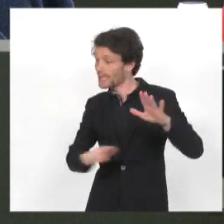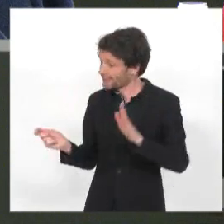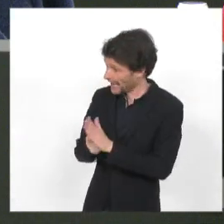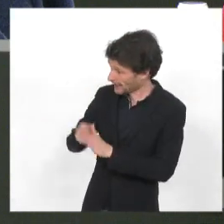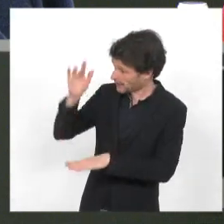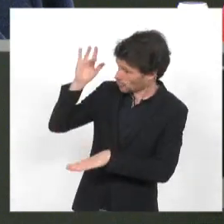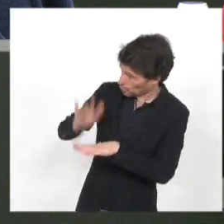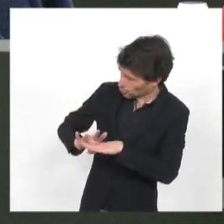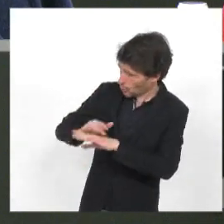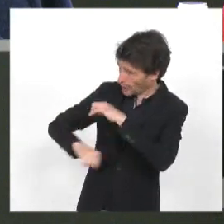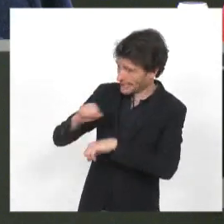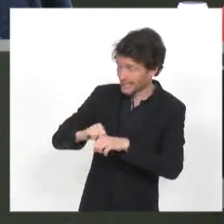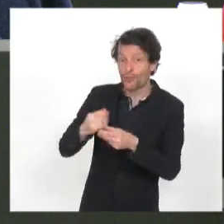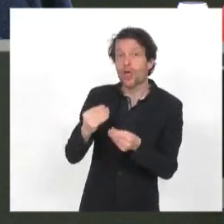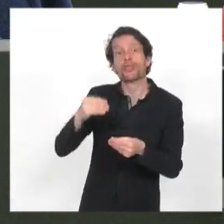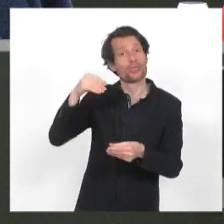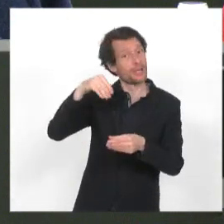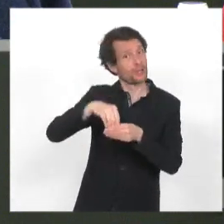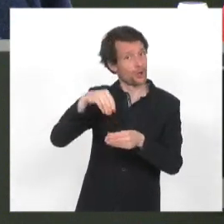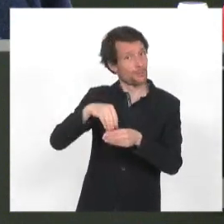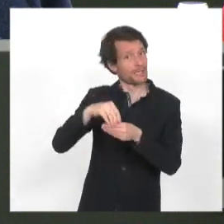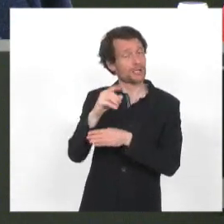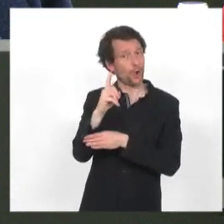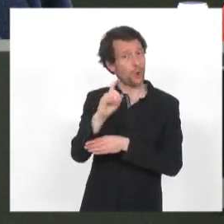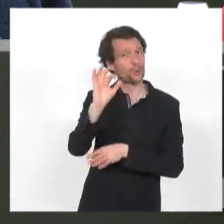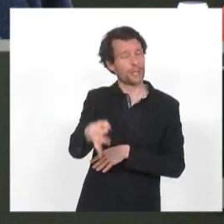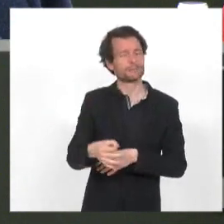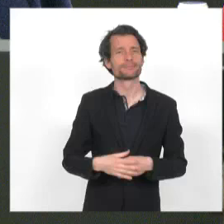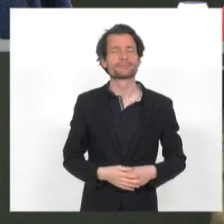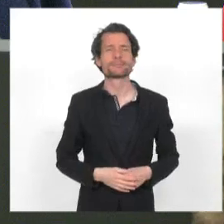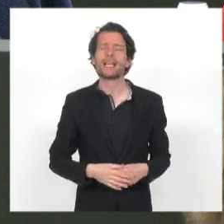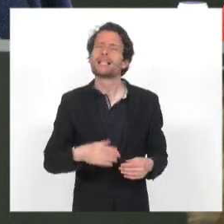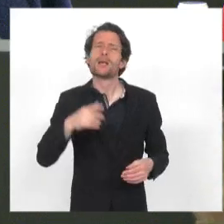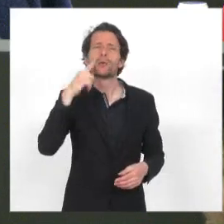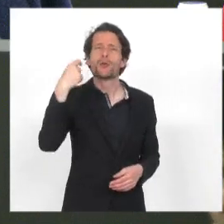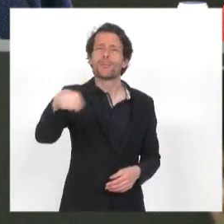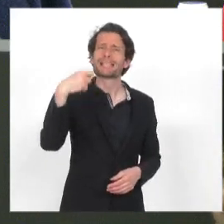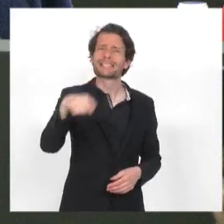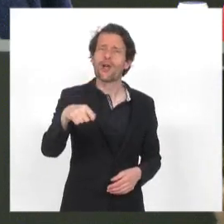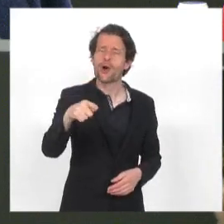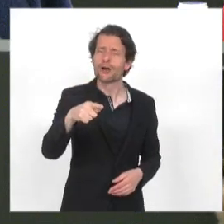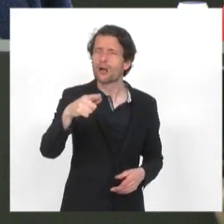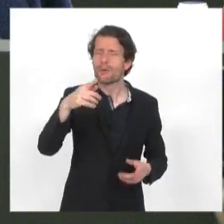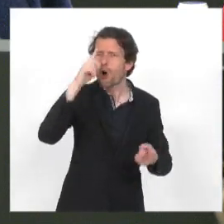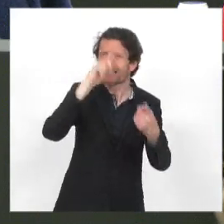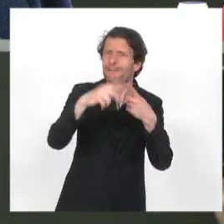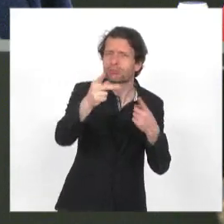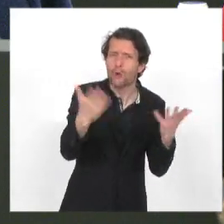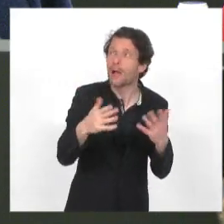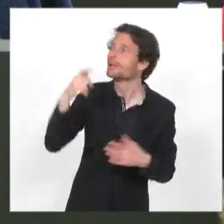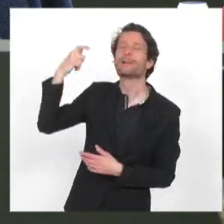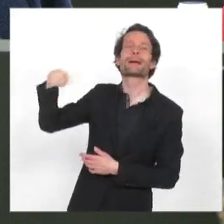consommation. Où réside votre ambition, monsieur le président de la MEL, quand le président de la France, qu'on ne saurait